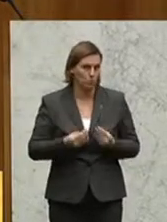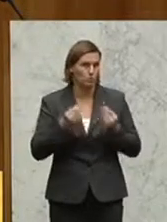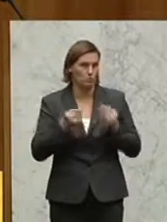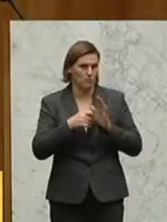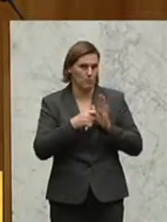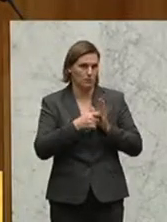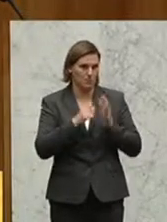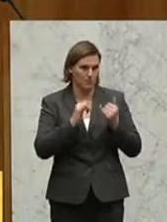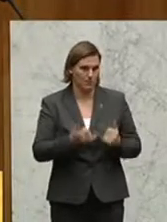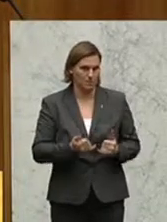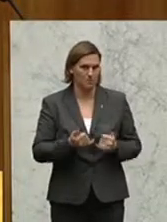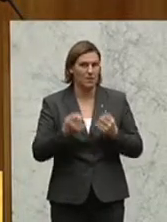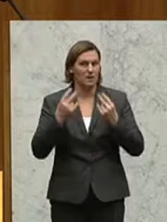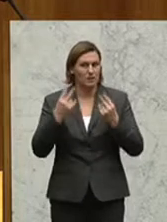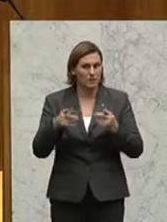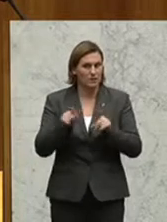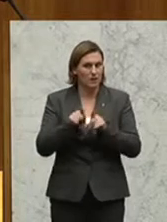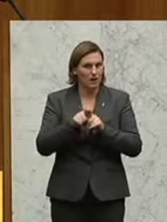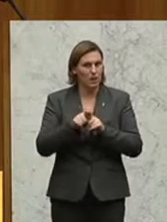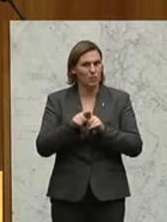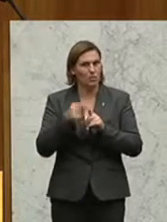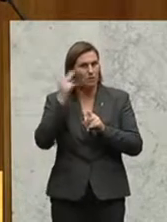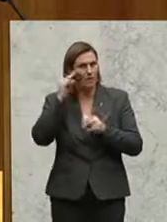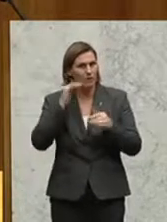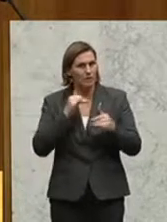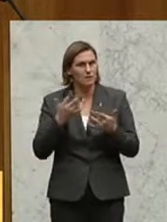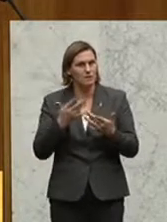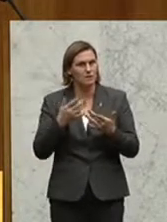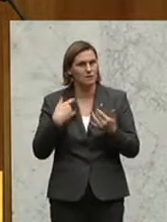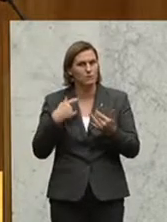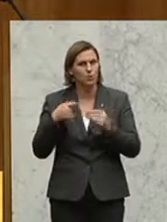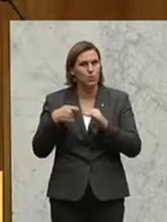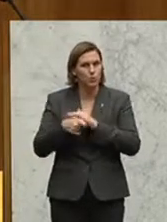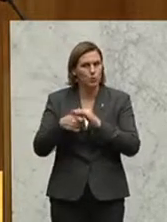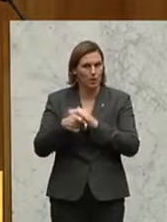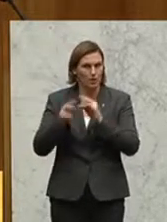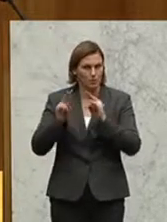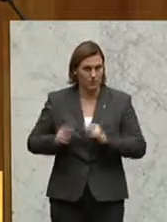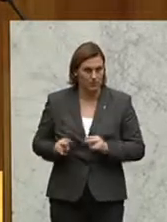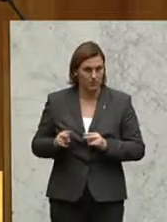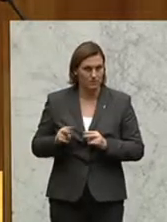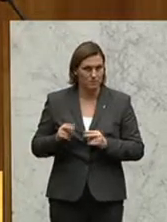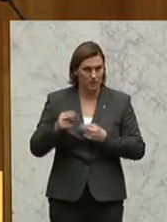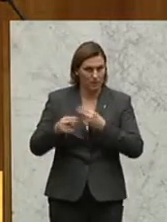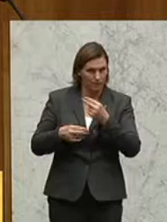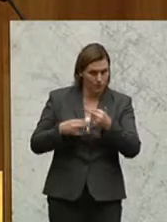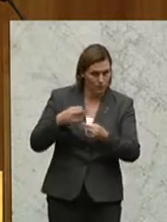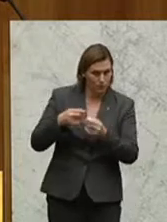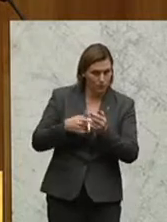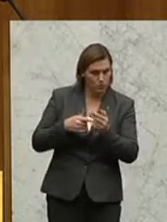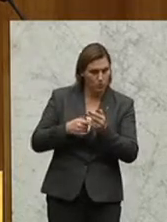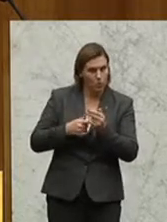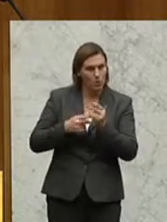Maßnahme. Wichtig, Herr Minister, ist aber auch die Weiterentwicklung des Unterhaltsrechts in Richtung eines